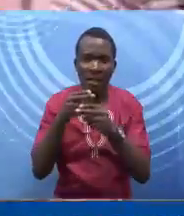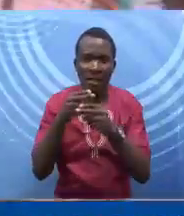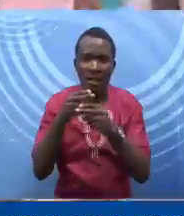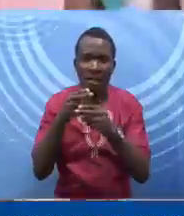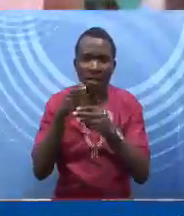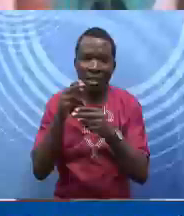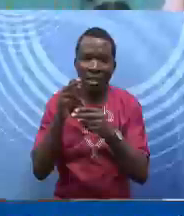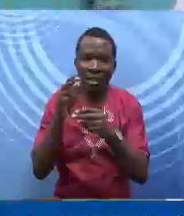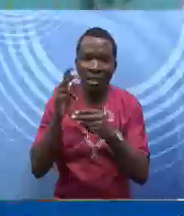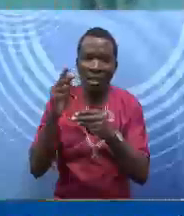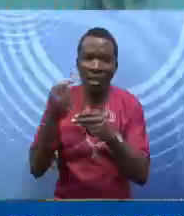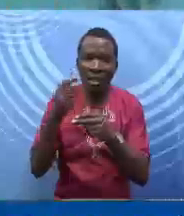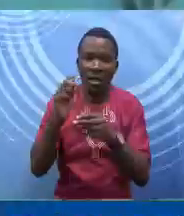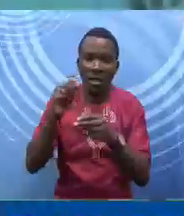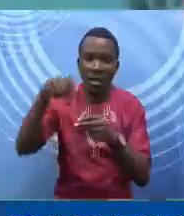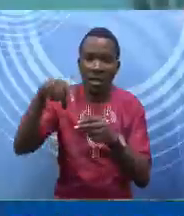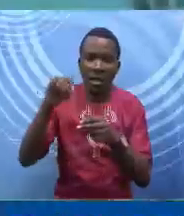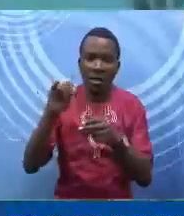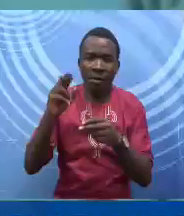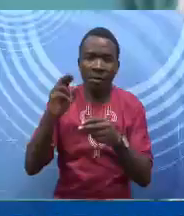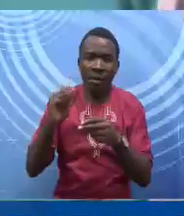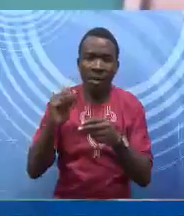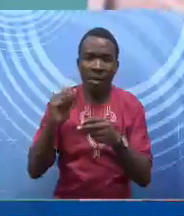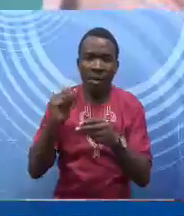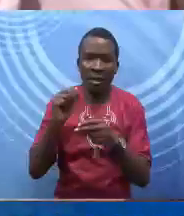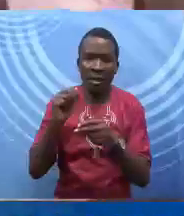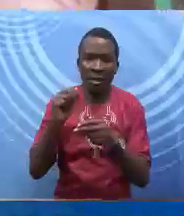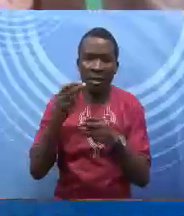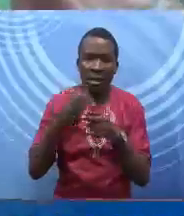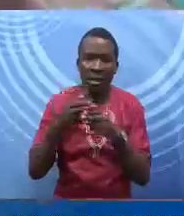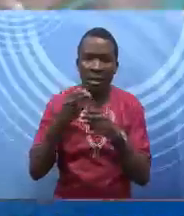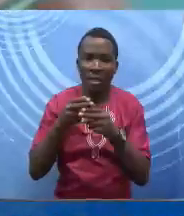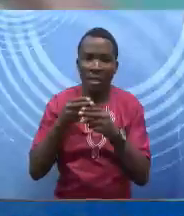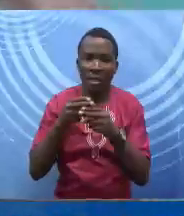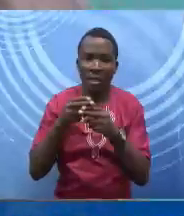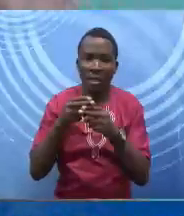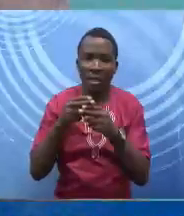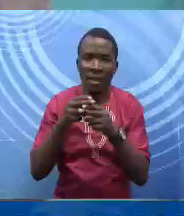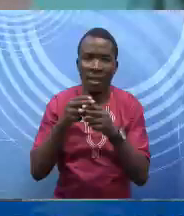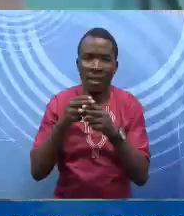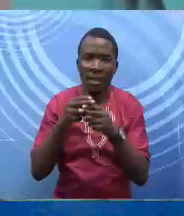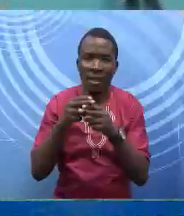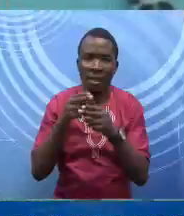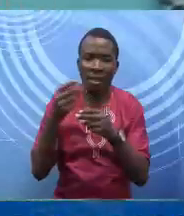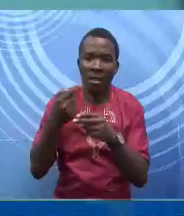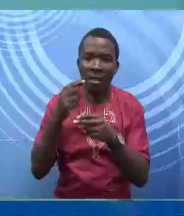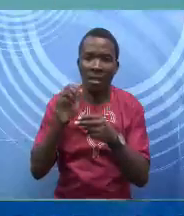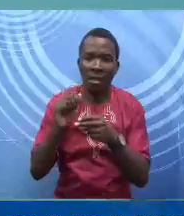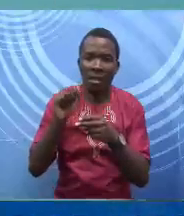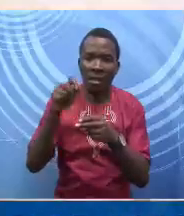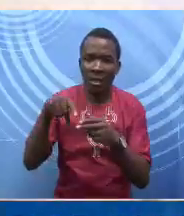yitwa Gatira Celestine. Yitwa? Gatira Celestine. Gatira